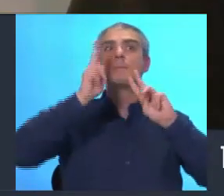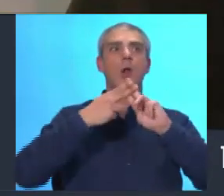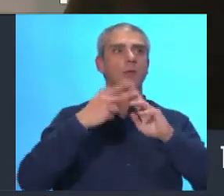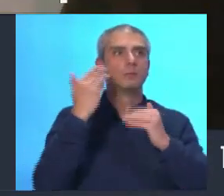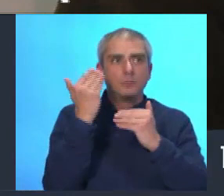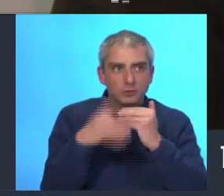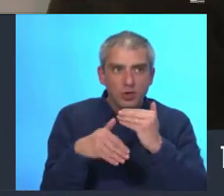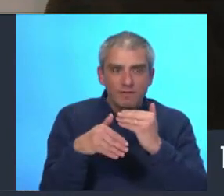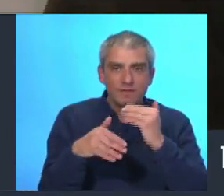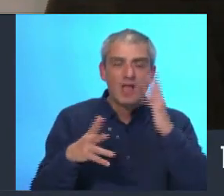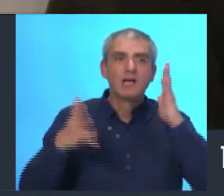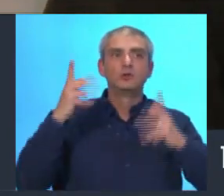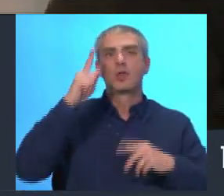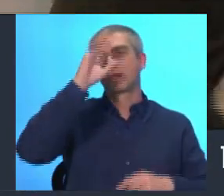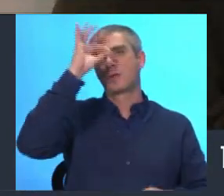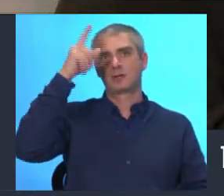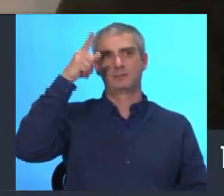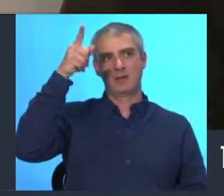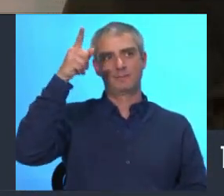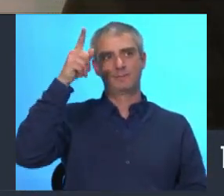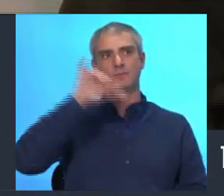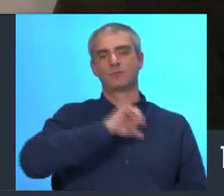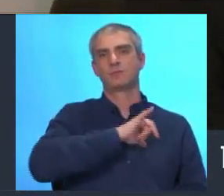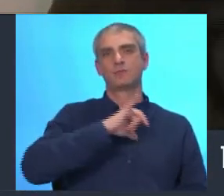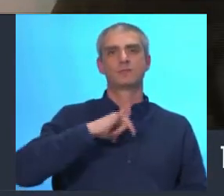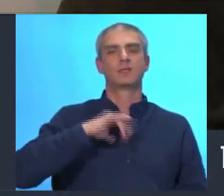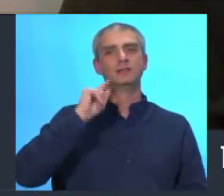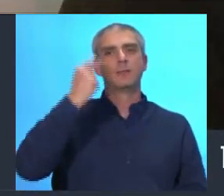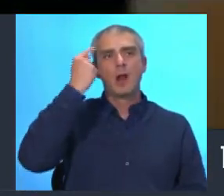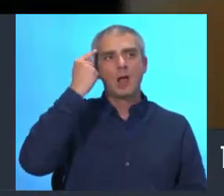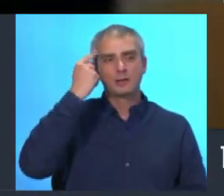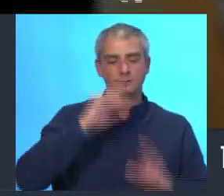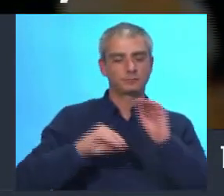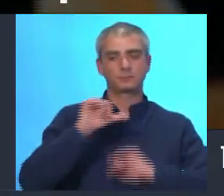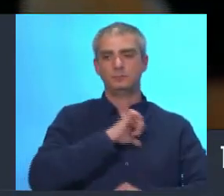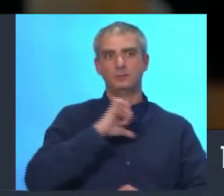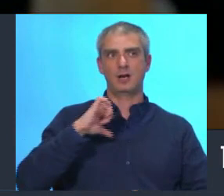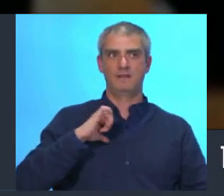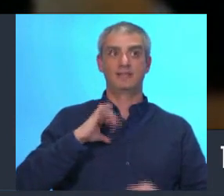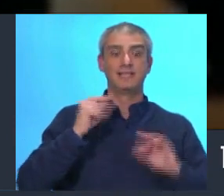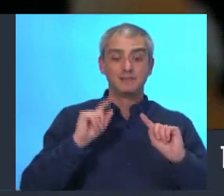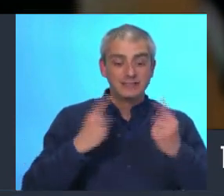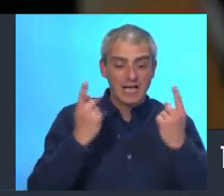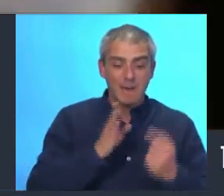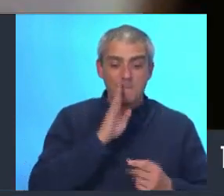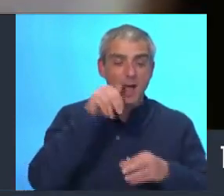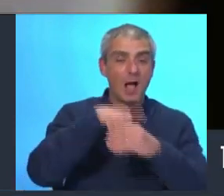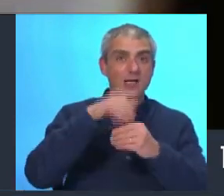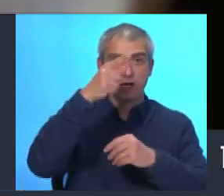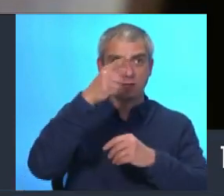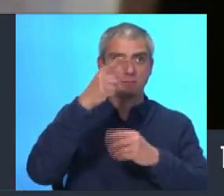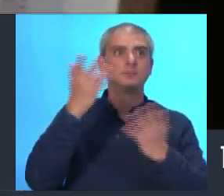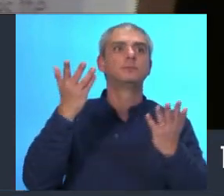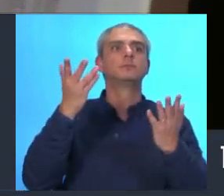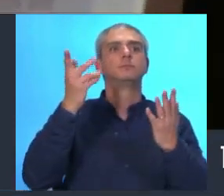דבר, אסטרונאוטים במאדים הם מה שנקרא self-autonomous, צריכים לדעת לפעול בעצמם. אם יקרה בעיה במאדים וידווחו אותה,